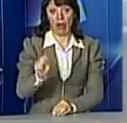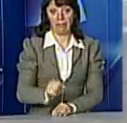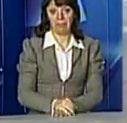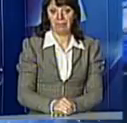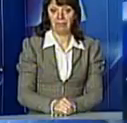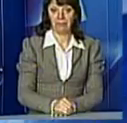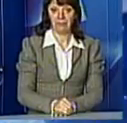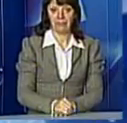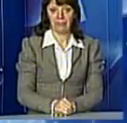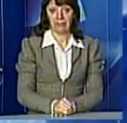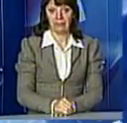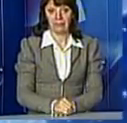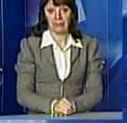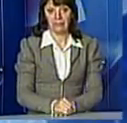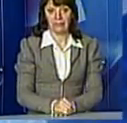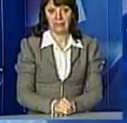новини